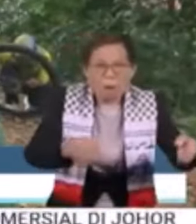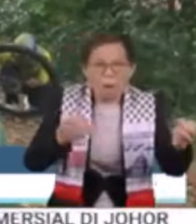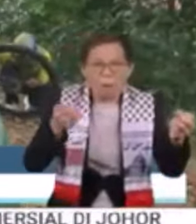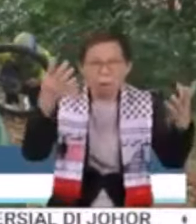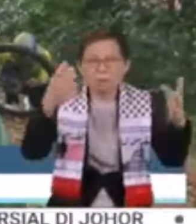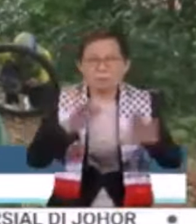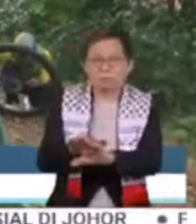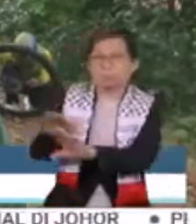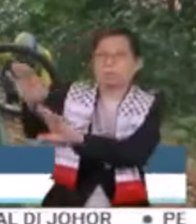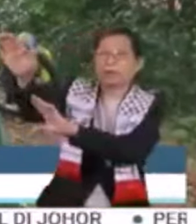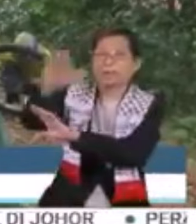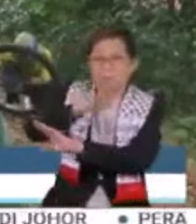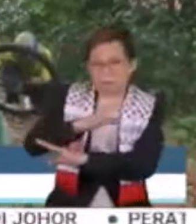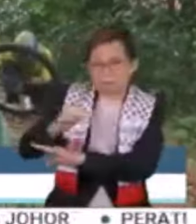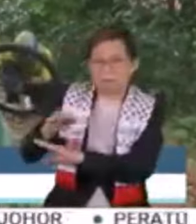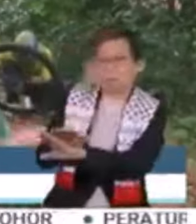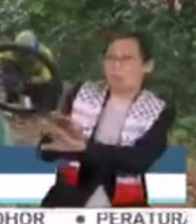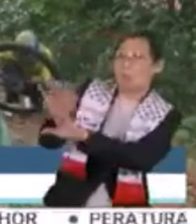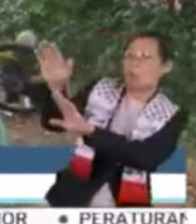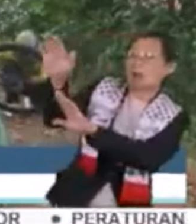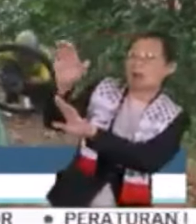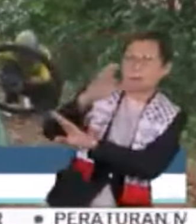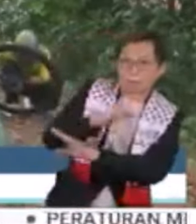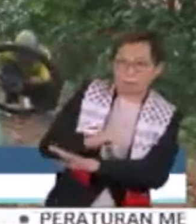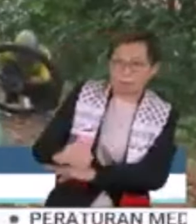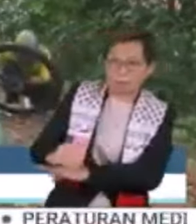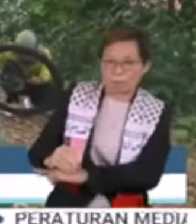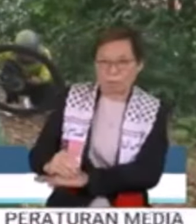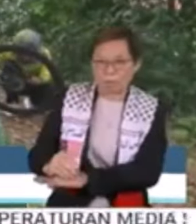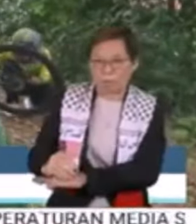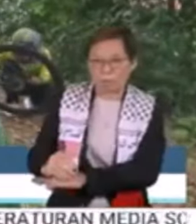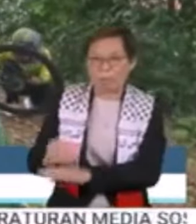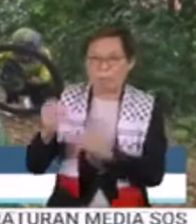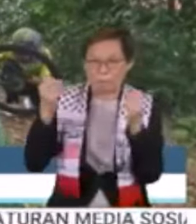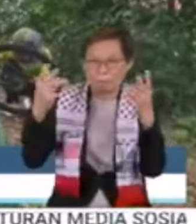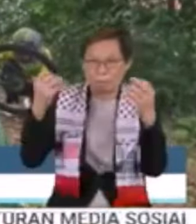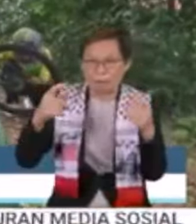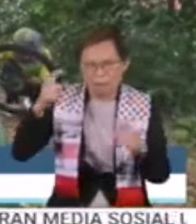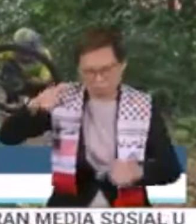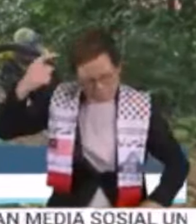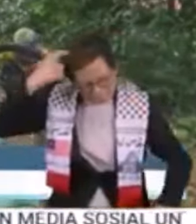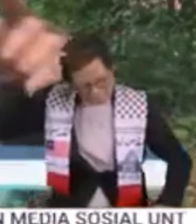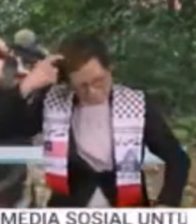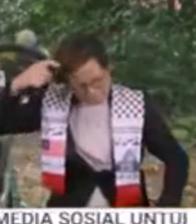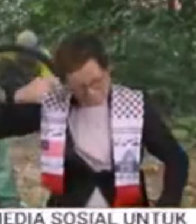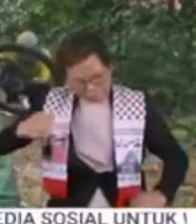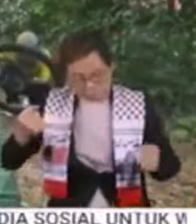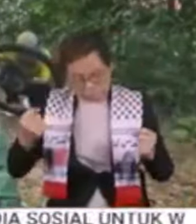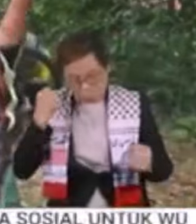juga bukit, lepas tu dia kena buat lap, dia kena banyak mental tu kena,